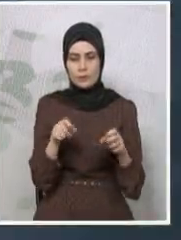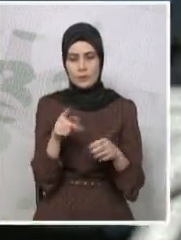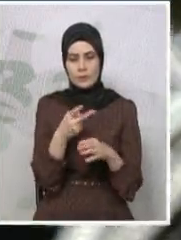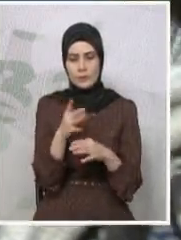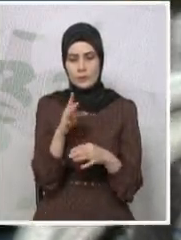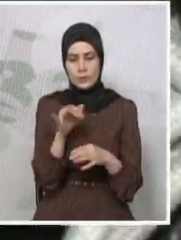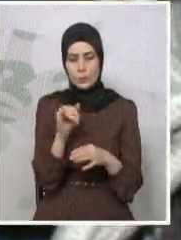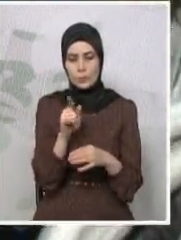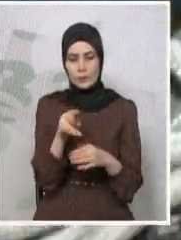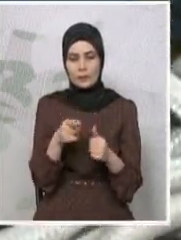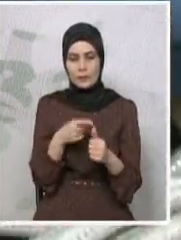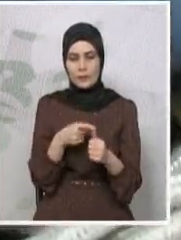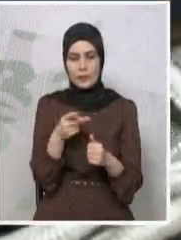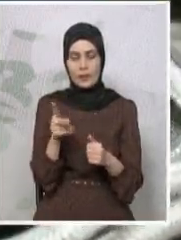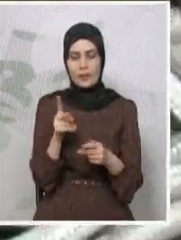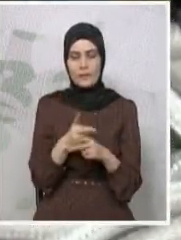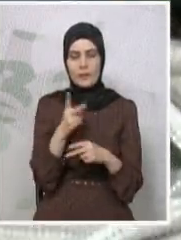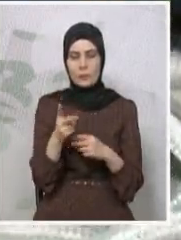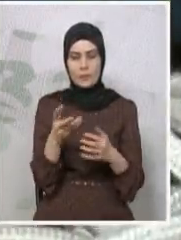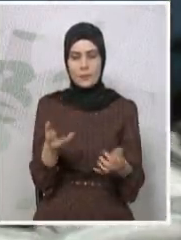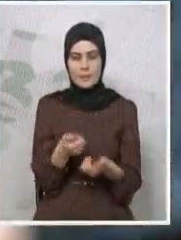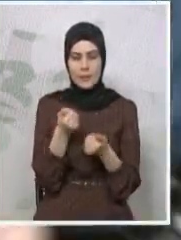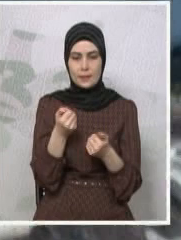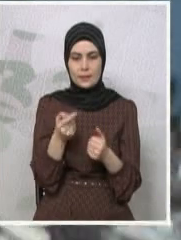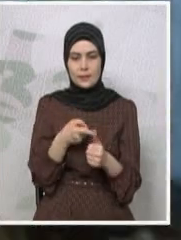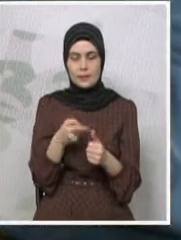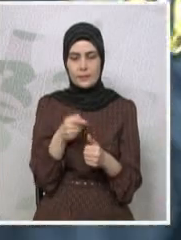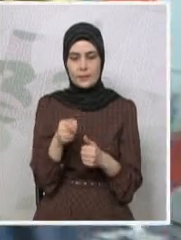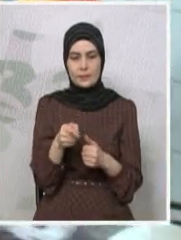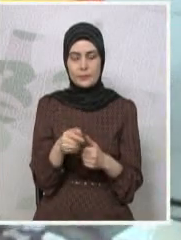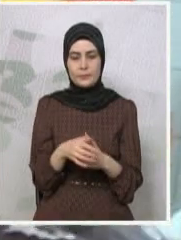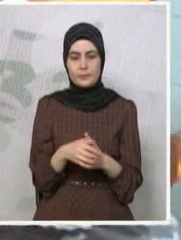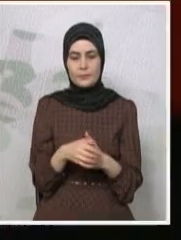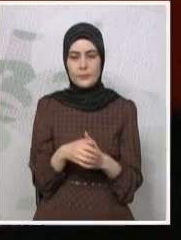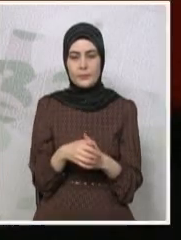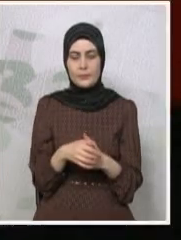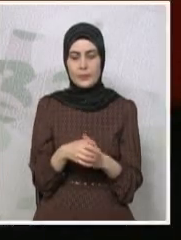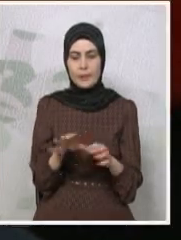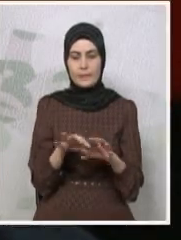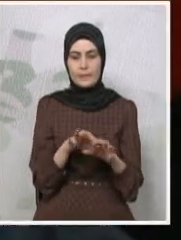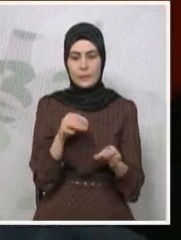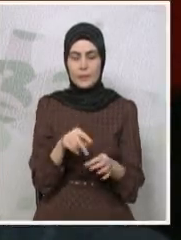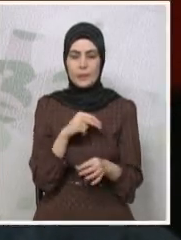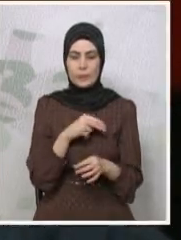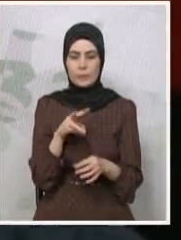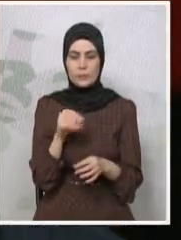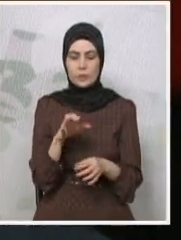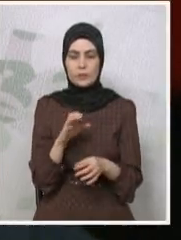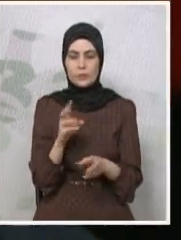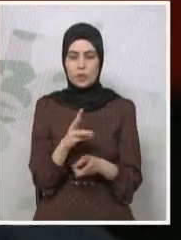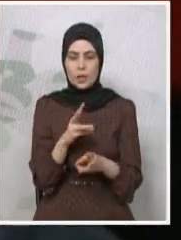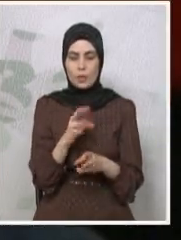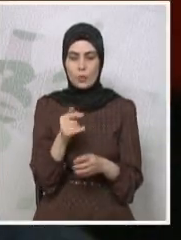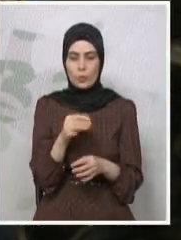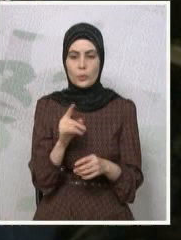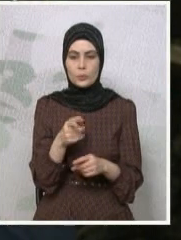узел двойно-спасательный. Вот. Краска двойной спасательной. Да. Вот. Выбрал благородную профессию пожарного, потому